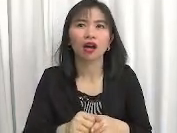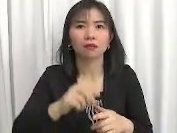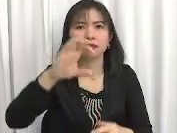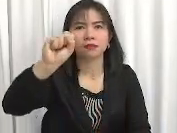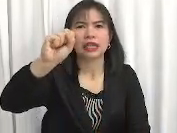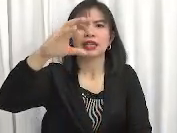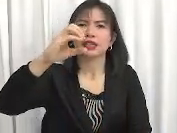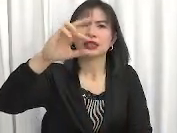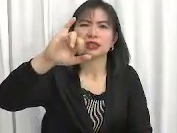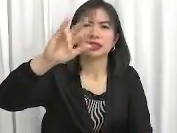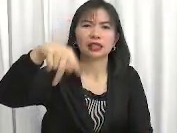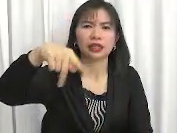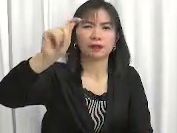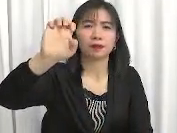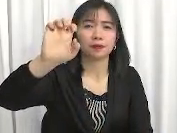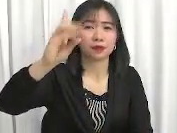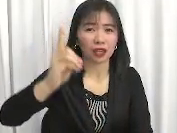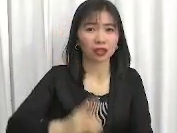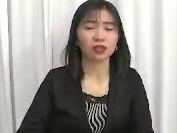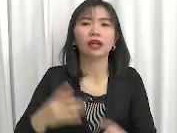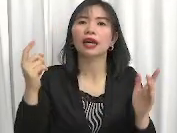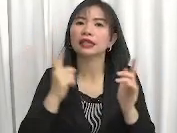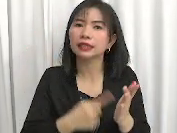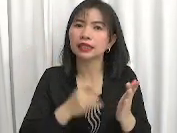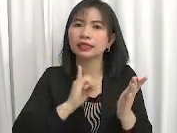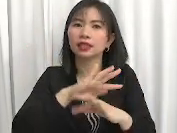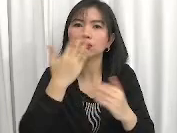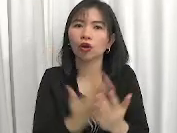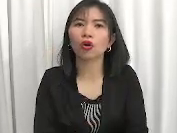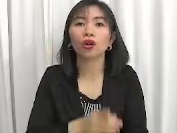Yeah, true to life story to. Tama. Kaya nga